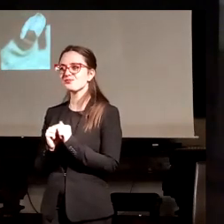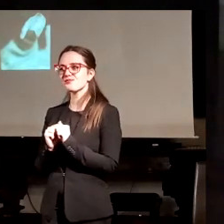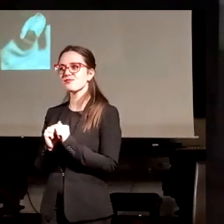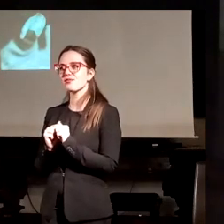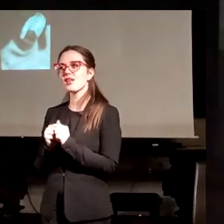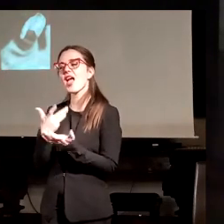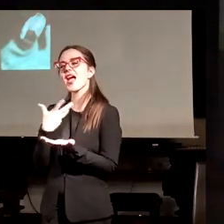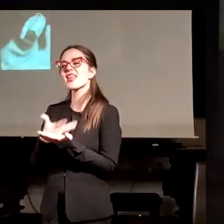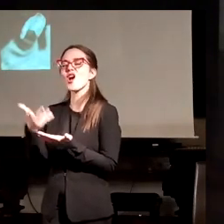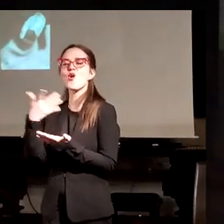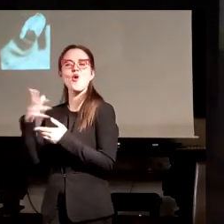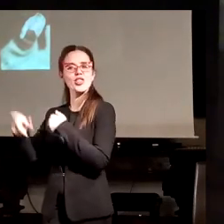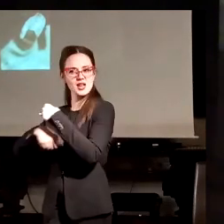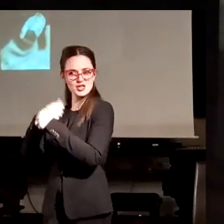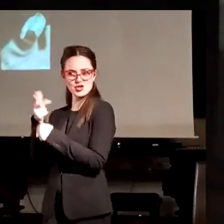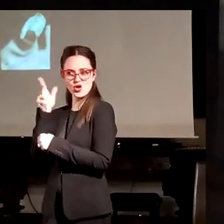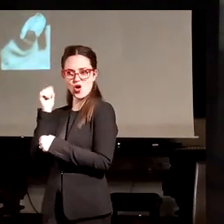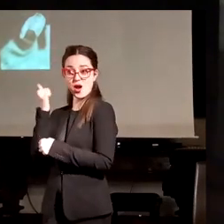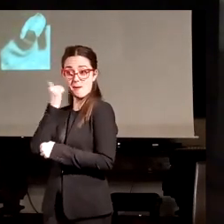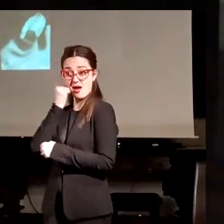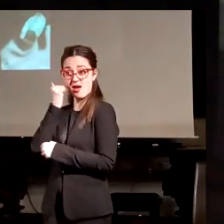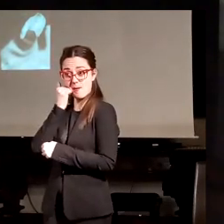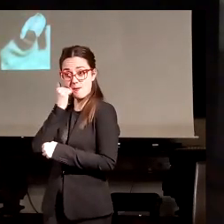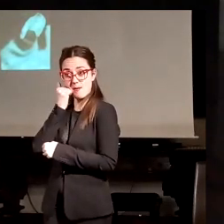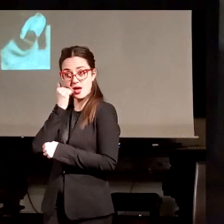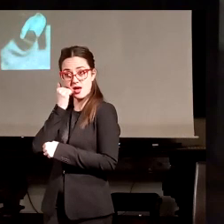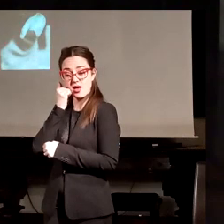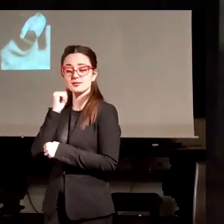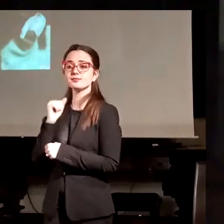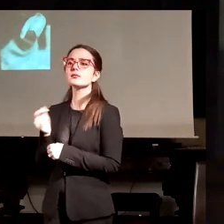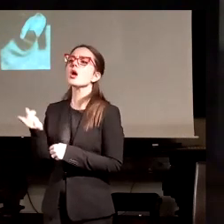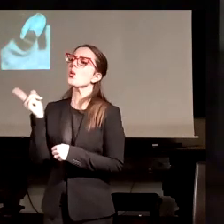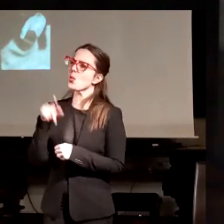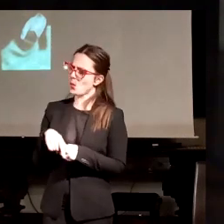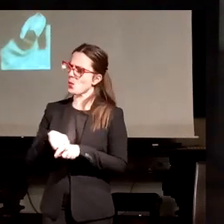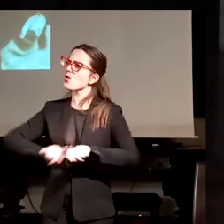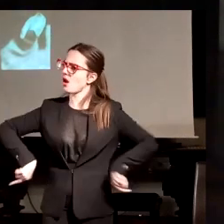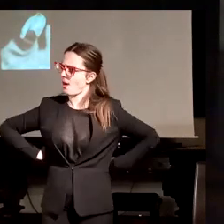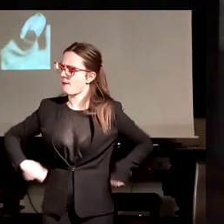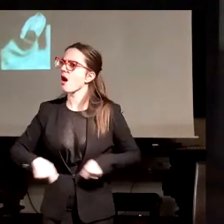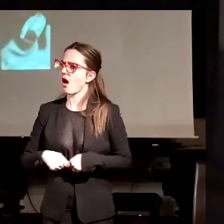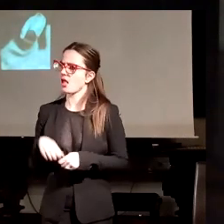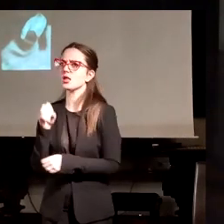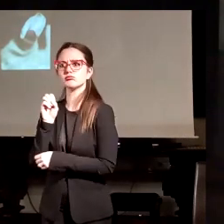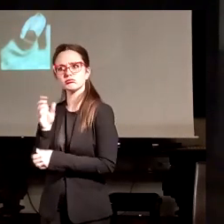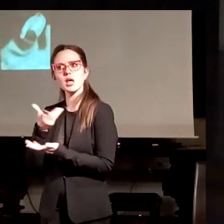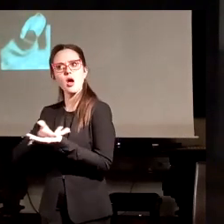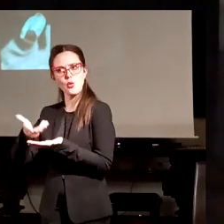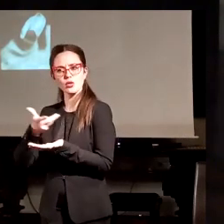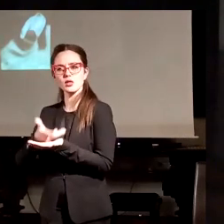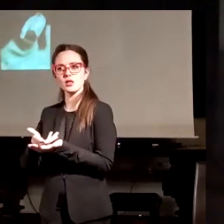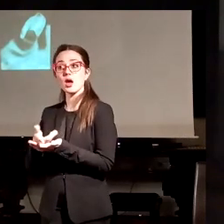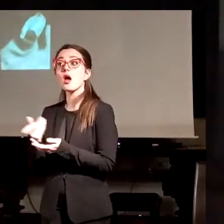raccontatrice di storia per me non solo la balia e le persone di catona la madre anche erano alcuni ristori e stiloso